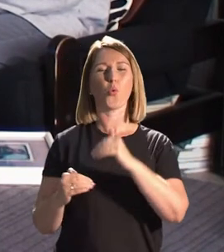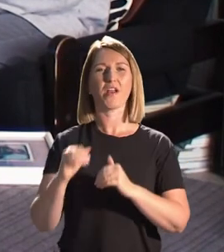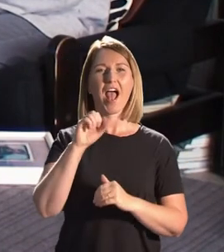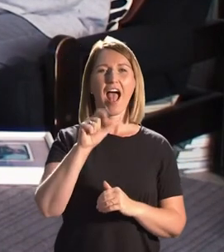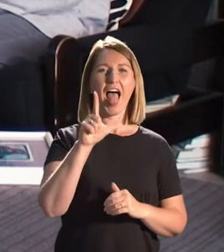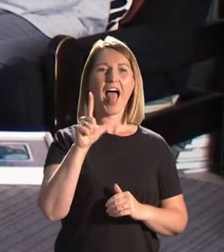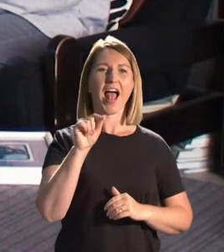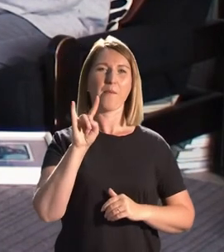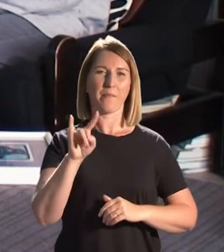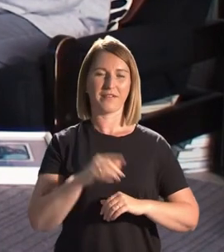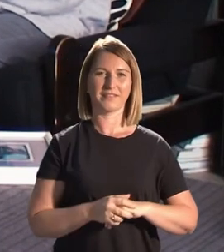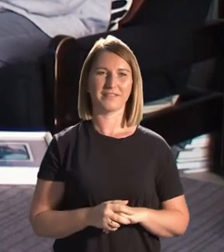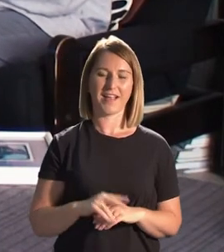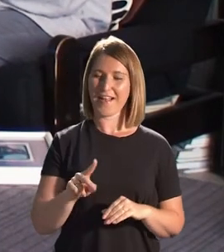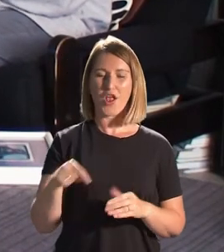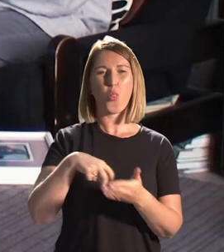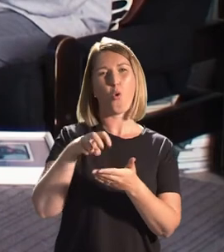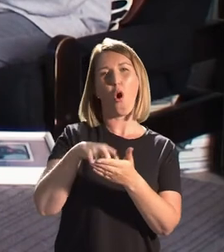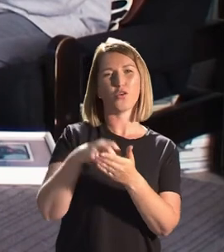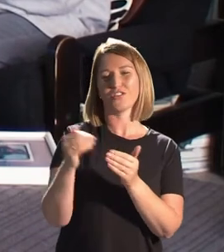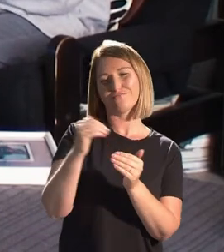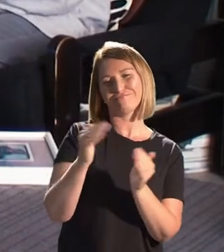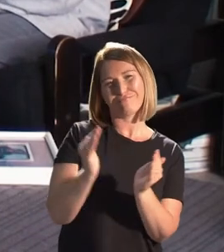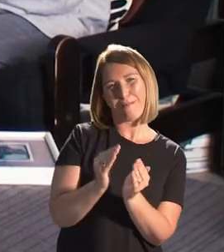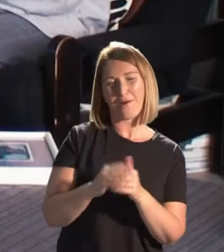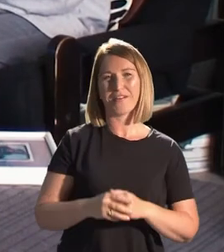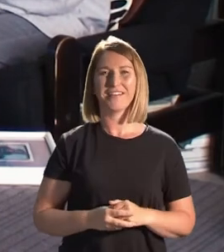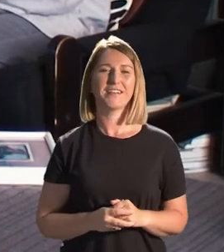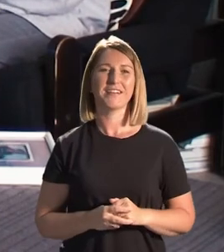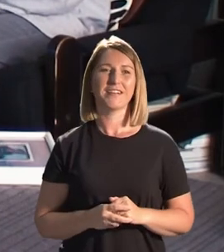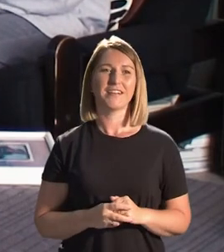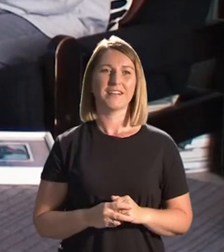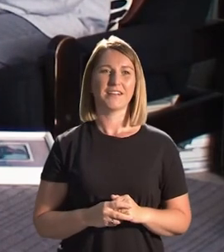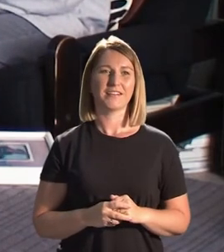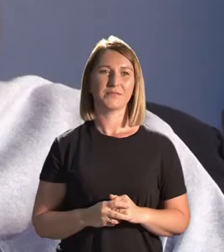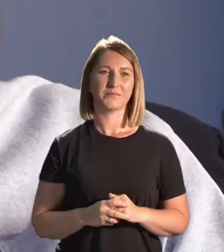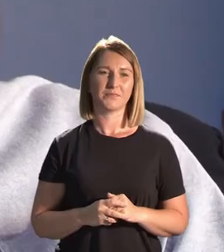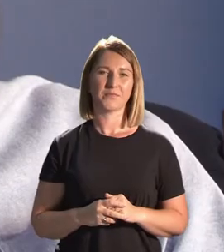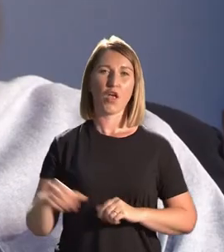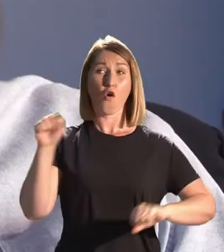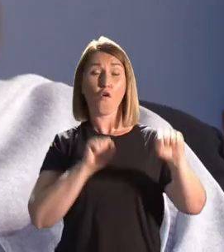dodajemy. To nie jest tutaj na Chodzieckiej Górce, tylko... No, między innymi na Alpejskich.